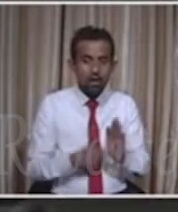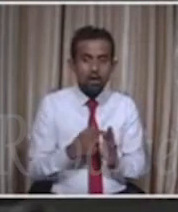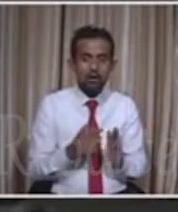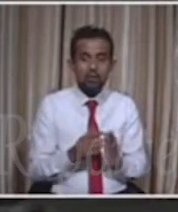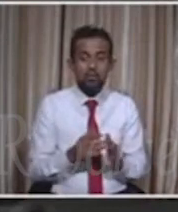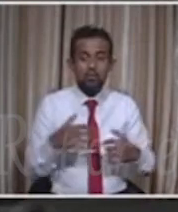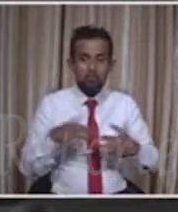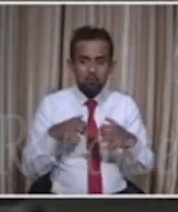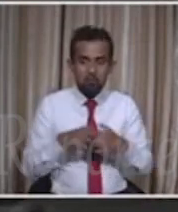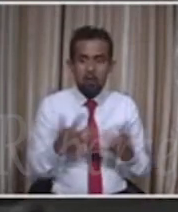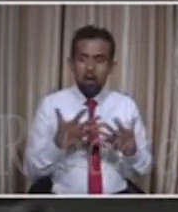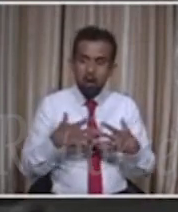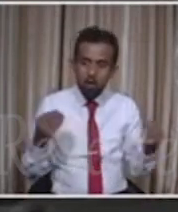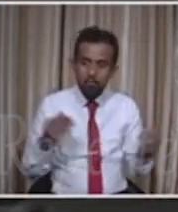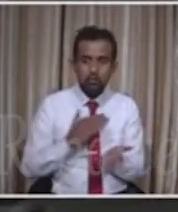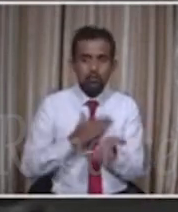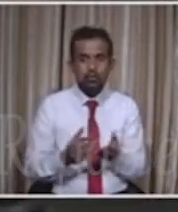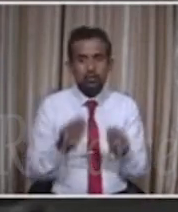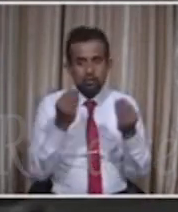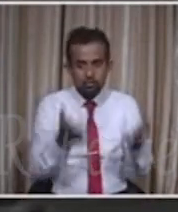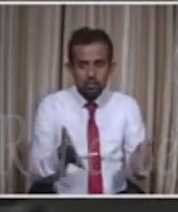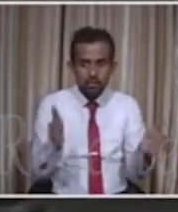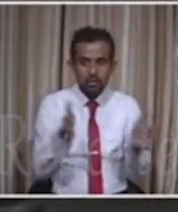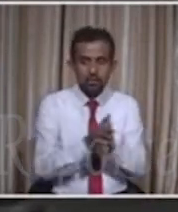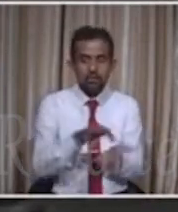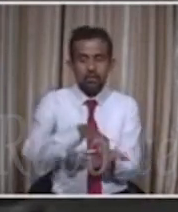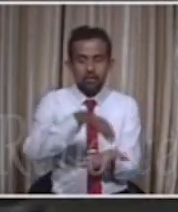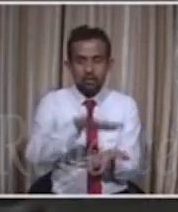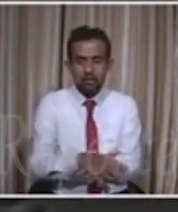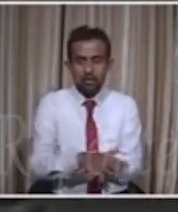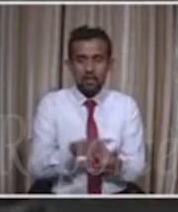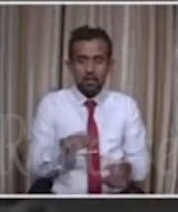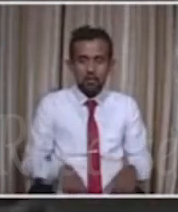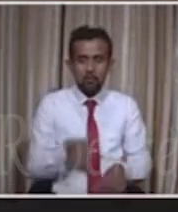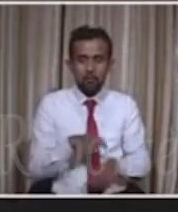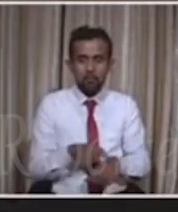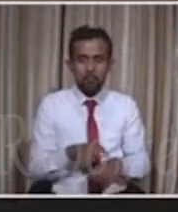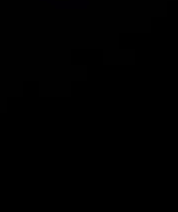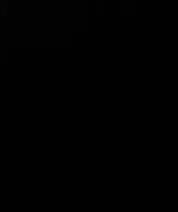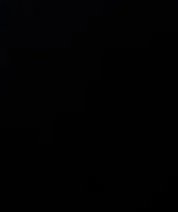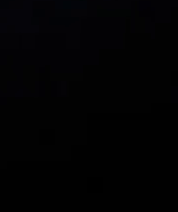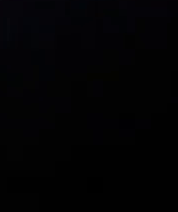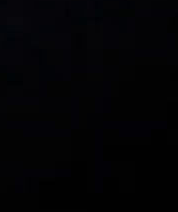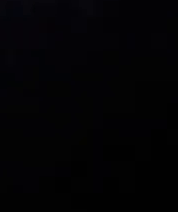තියෙන ගිනිගොඩ නිවන්න සහයෝගය දක්වලා එකතු වෙලා තීරණයක් ගන්න කියන එක මම මේ වෙලේ ඉල්ලනවා. බොහොම ස්තුතියි ඔබතුමියට.